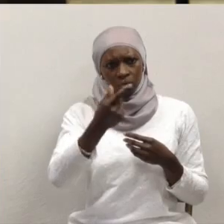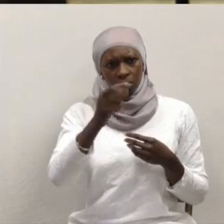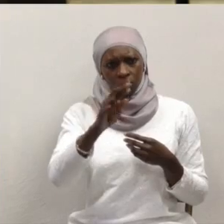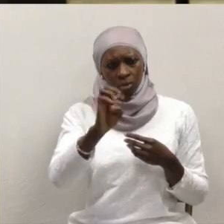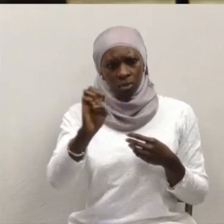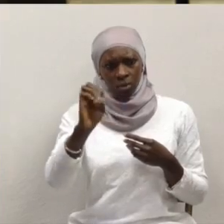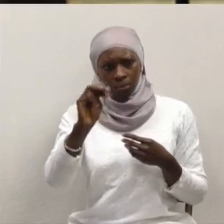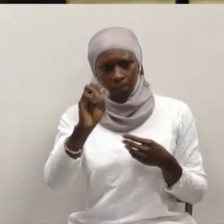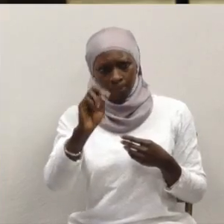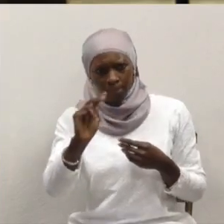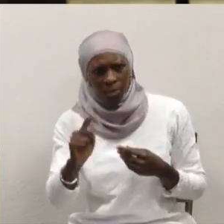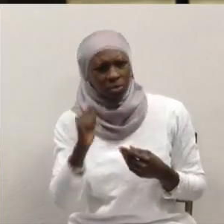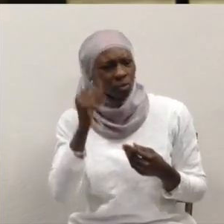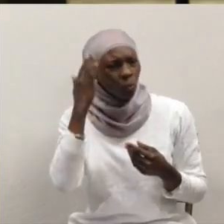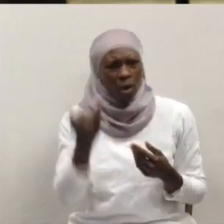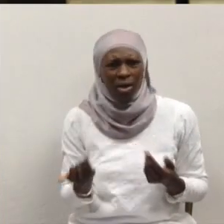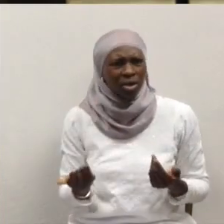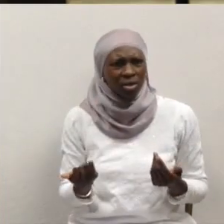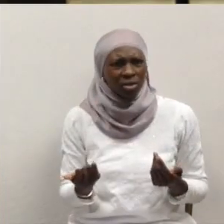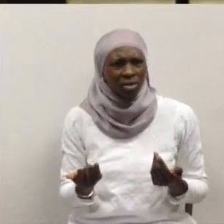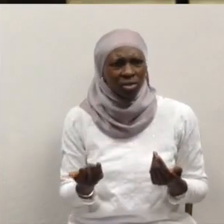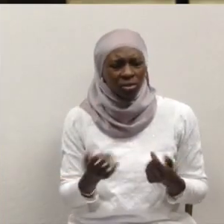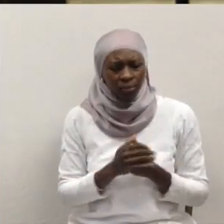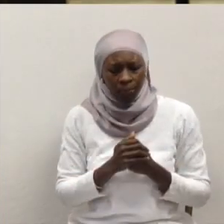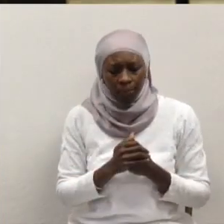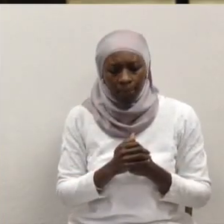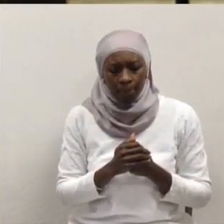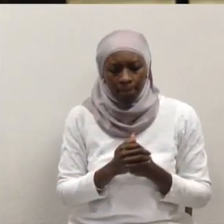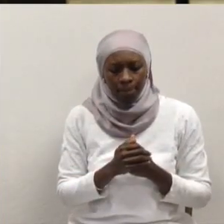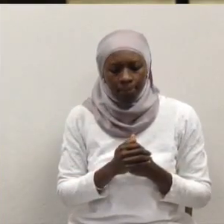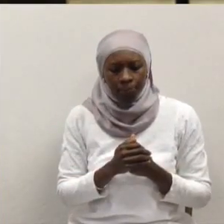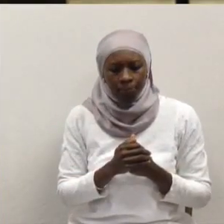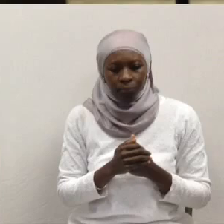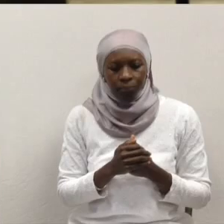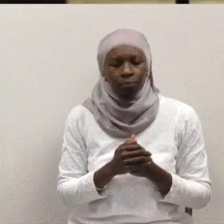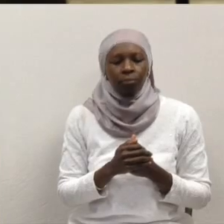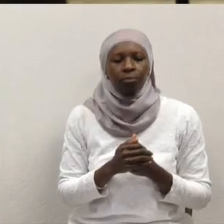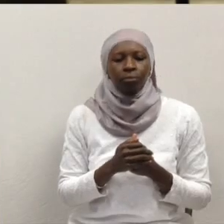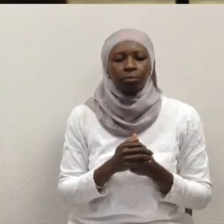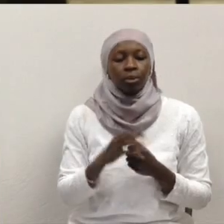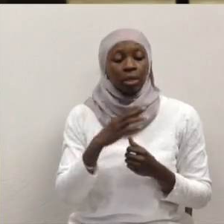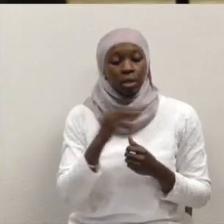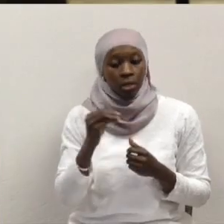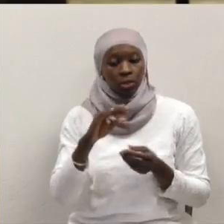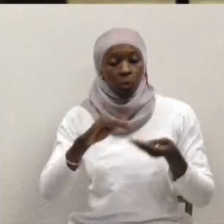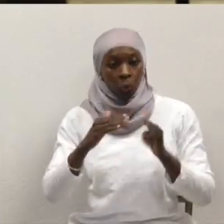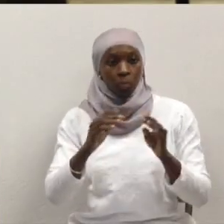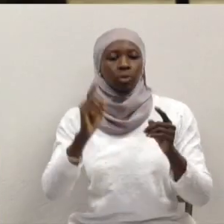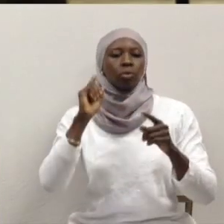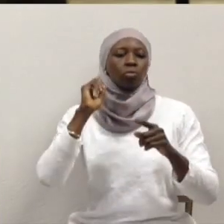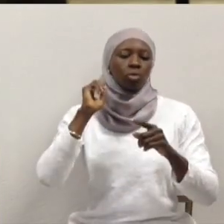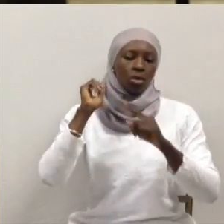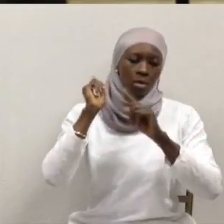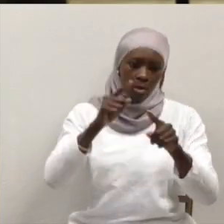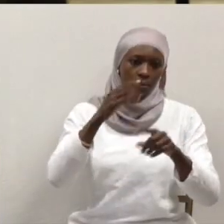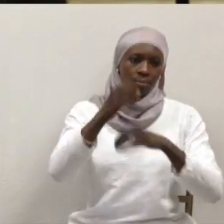the Prophet ﷺ would come, and the community would come the following year, and he would enter